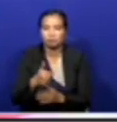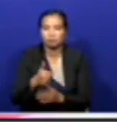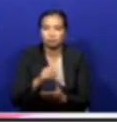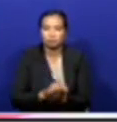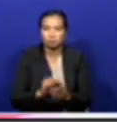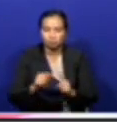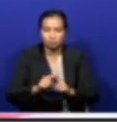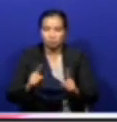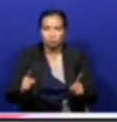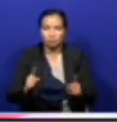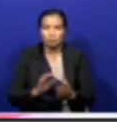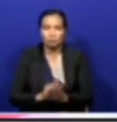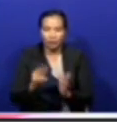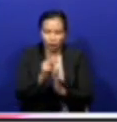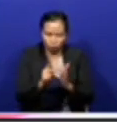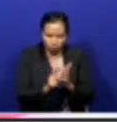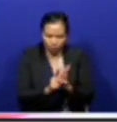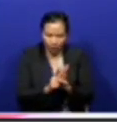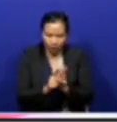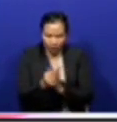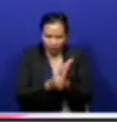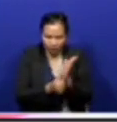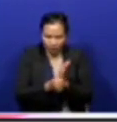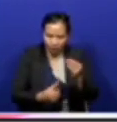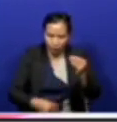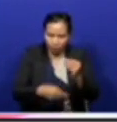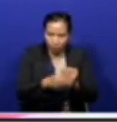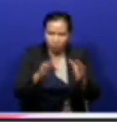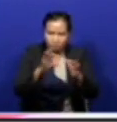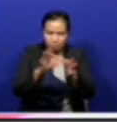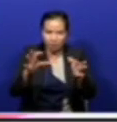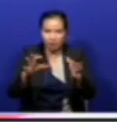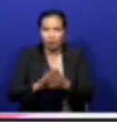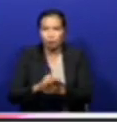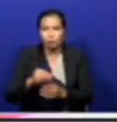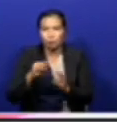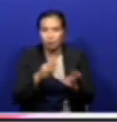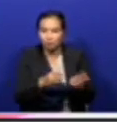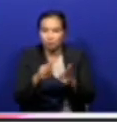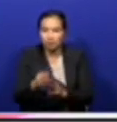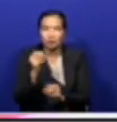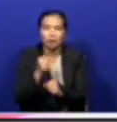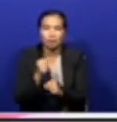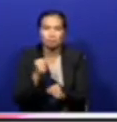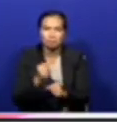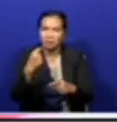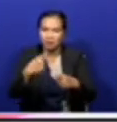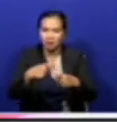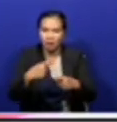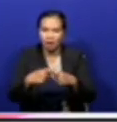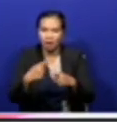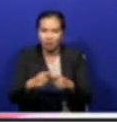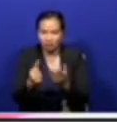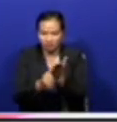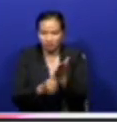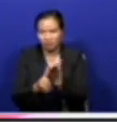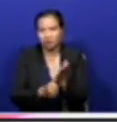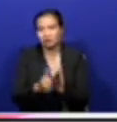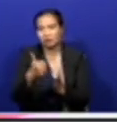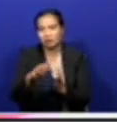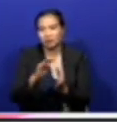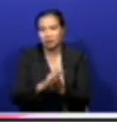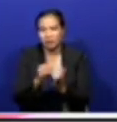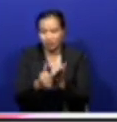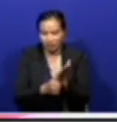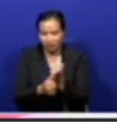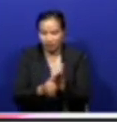ต่ถ้าเกิดมันเป็นกฎหมายแก้ไขเพิ่มเติมถ้าไม่เกี่ยวกับหลักการนั้นเนี่ยมันยากนะครับมันยากเราแก้ไม่ได้เพราะการแก้ไขเพิ่มเติมมันจะเ